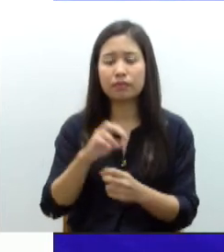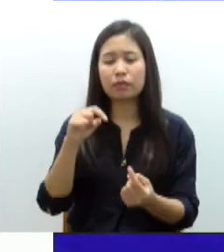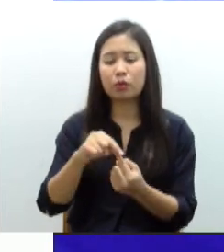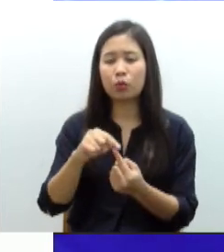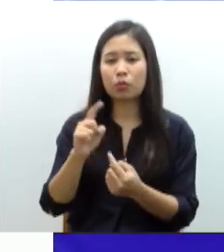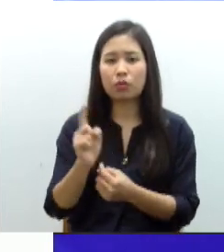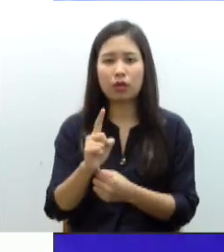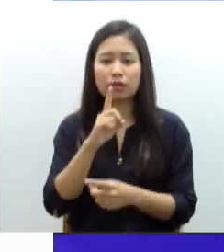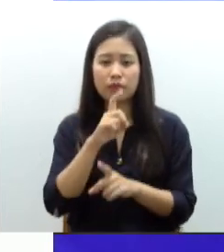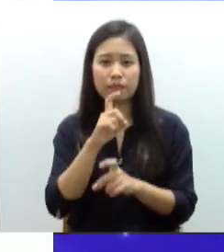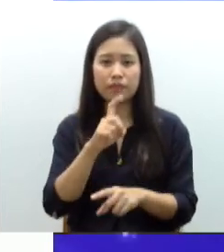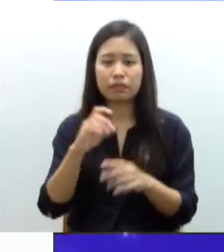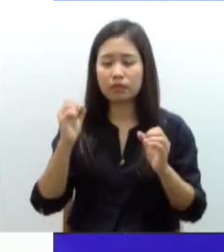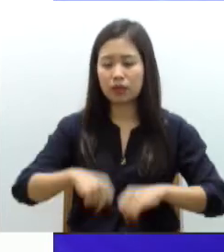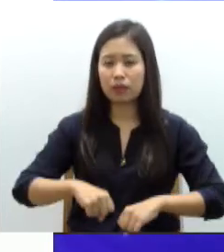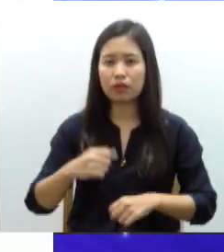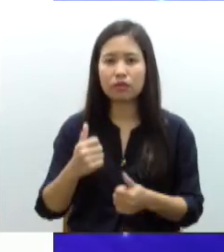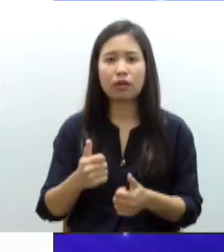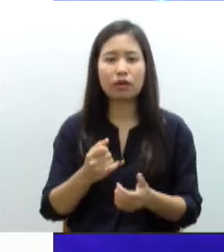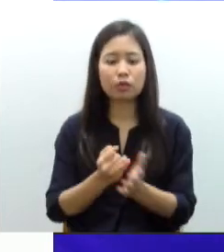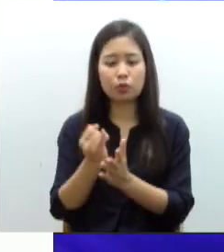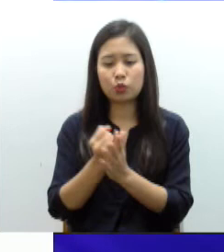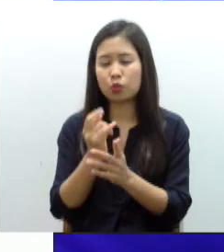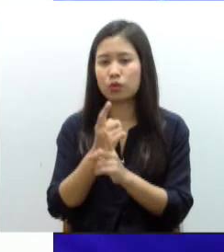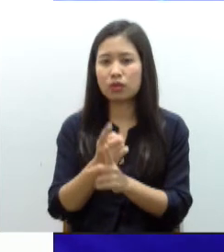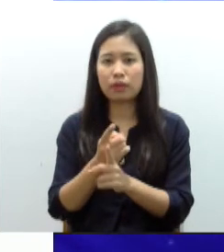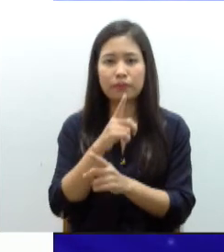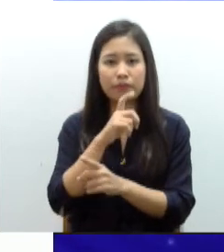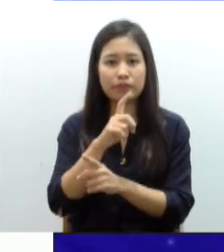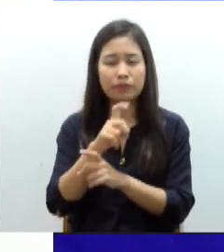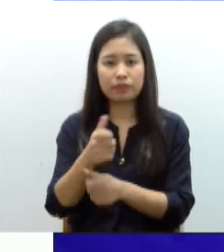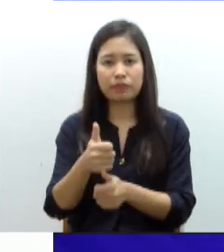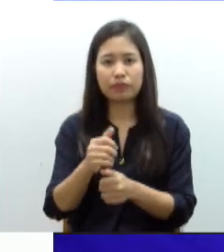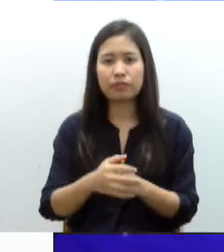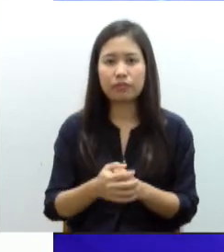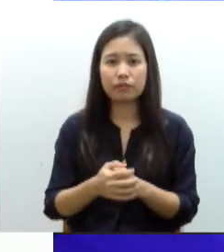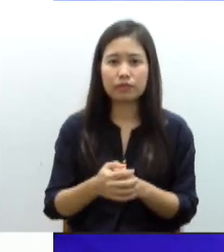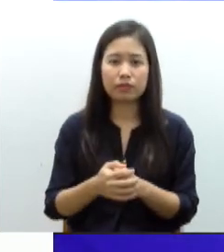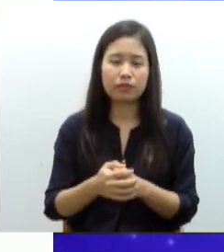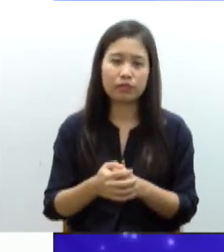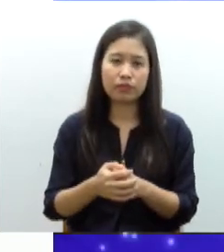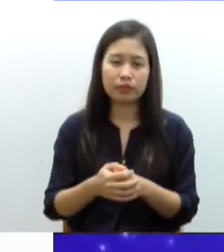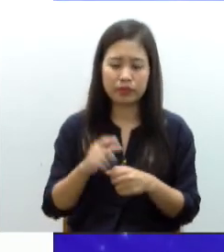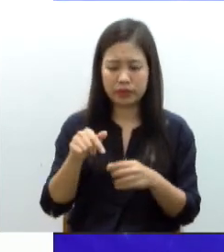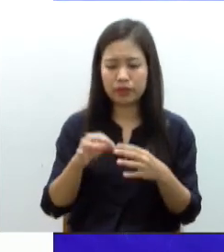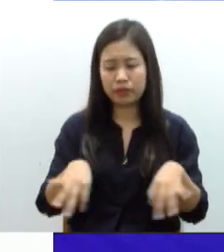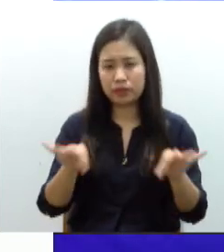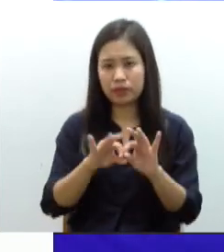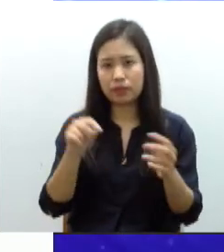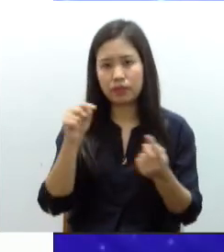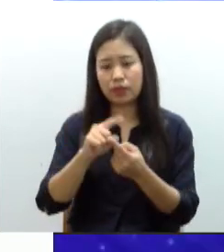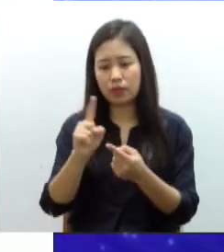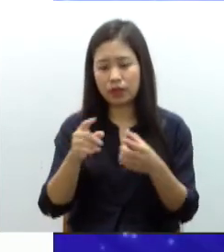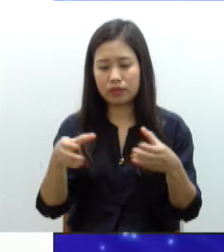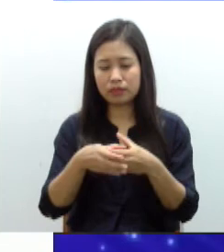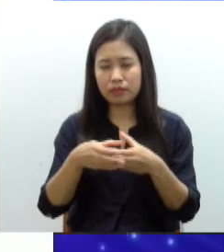สามารถตอบคำถามได้จากของหน่วยงานต่างๆไม่งั้นทุกสายเนี่ยจะวิ่งมาเข้ามาหาที่สำนัก ITA ทั้งหมดนะครับซึ่งการ